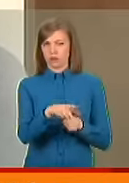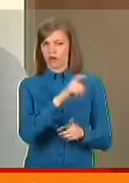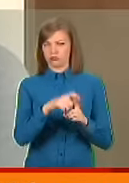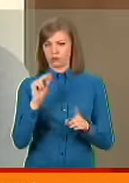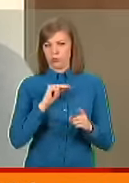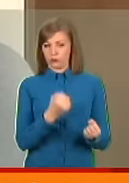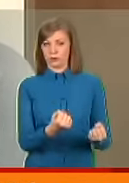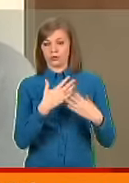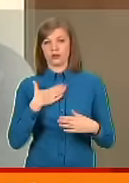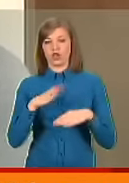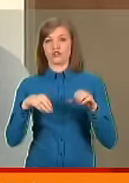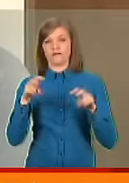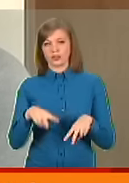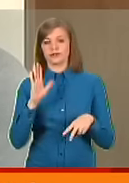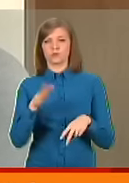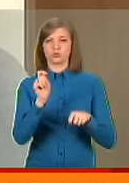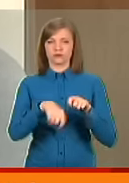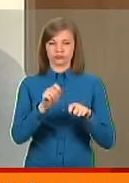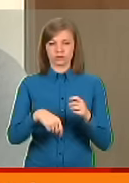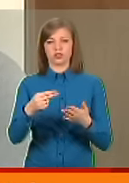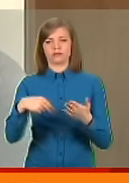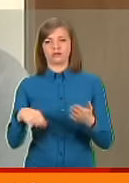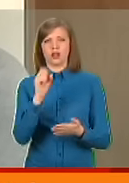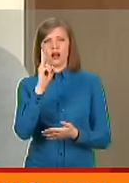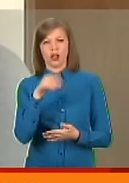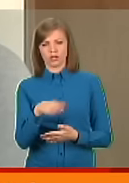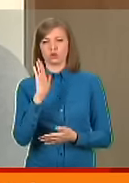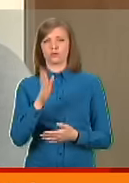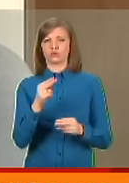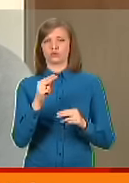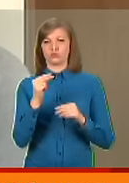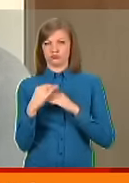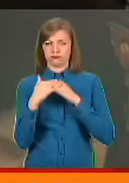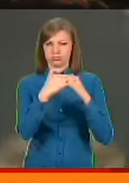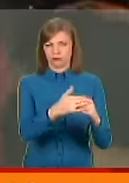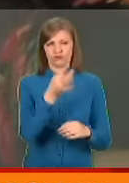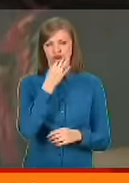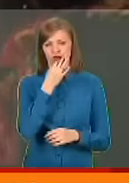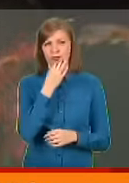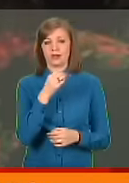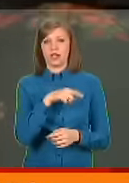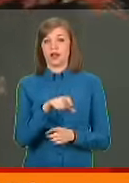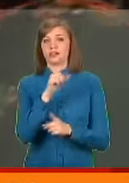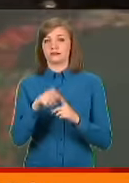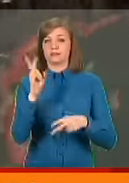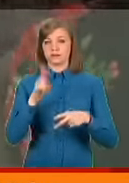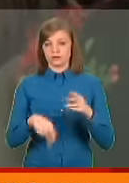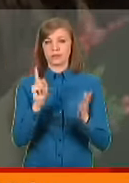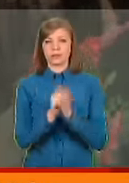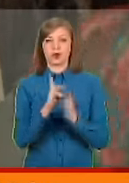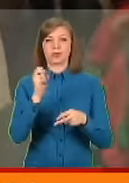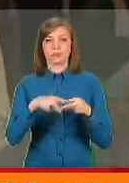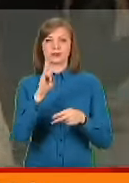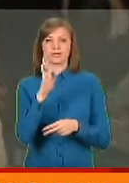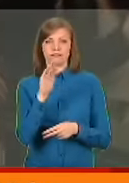роботу, наші фахівці будуть приймати, тоді будуть підписуватись акти, тоді будуть перераховуватися кошти. Завершити ремонт на Лівобережці планують